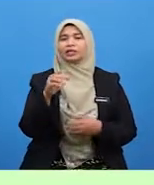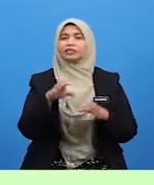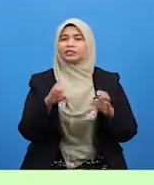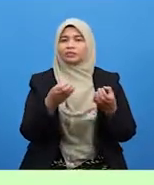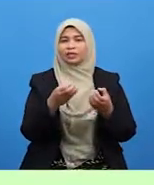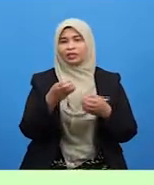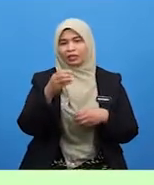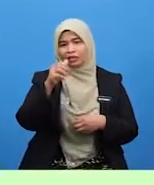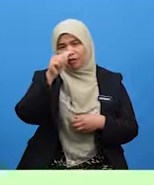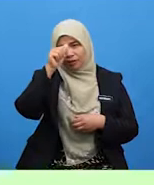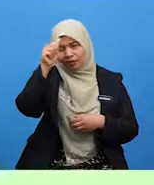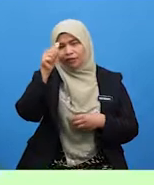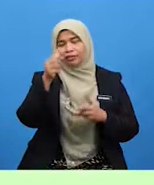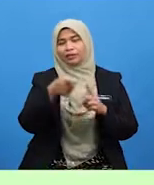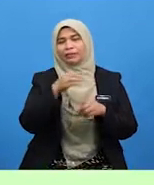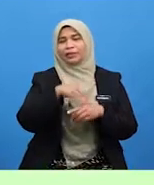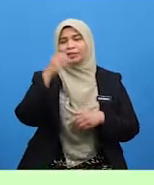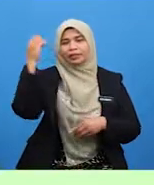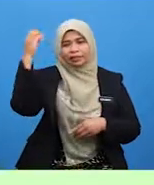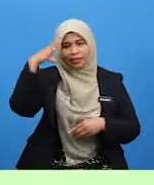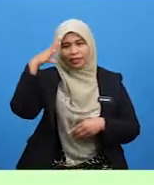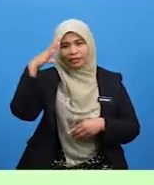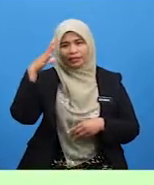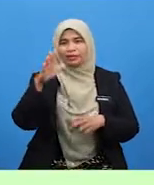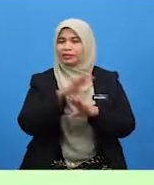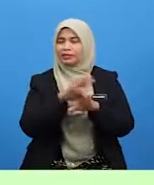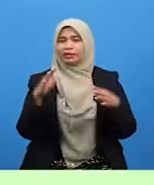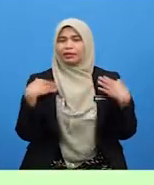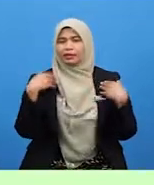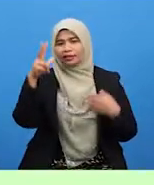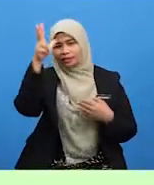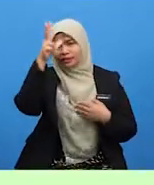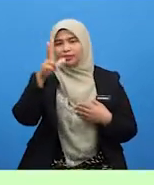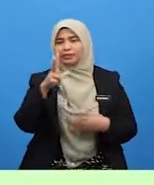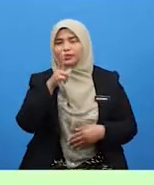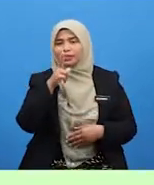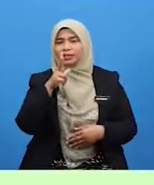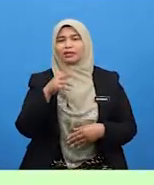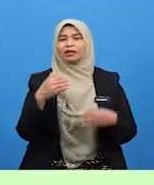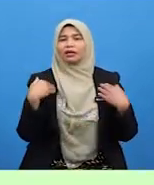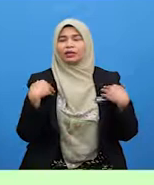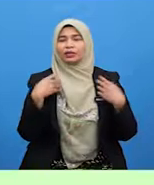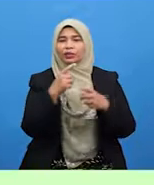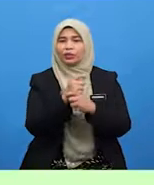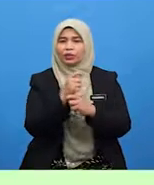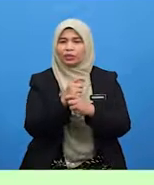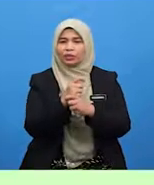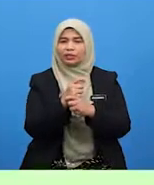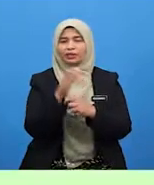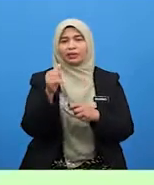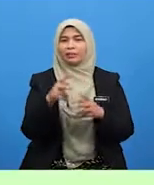yang diciptakan daripada cahaya, tidak berjantina, mempunyai tugasan dan